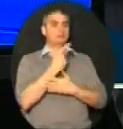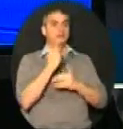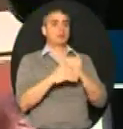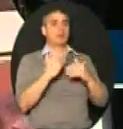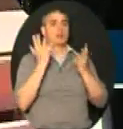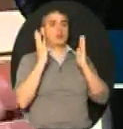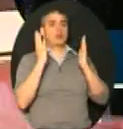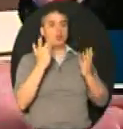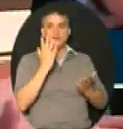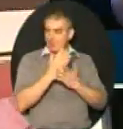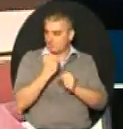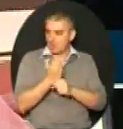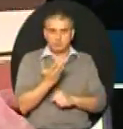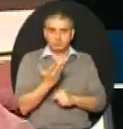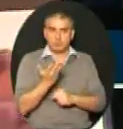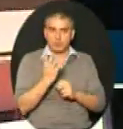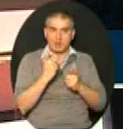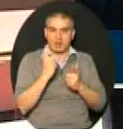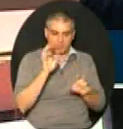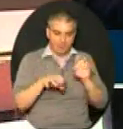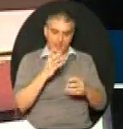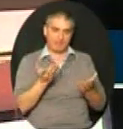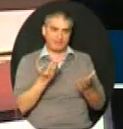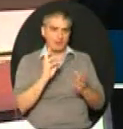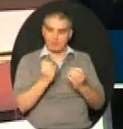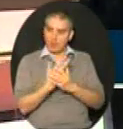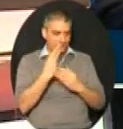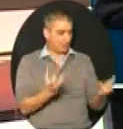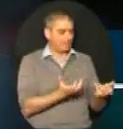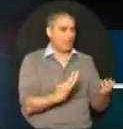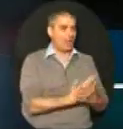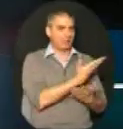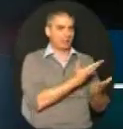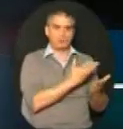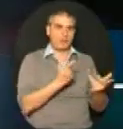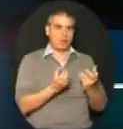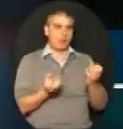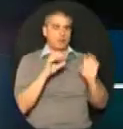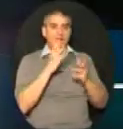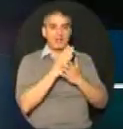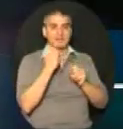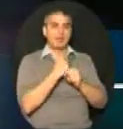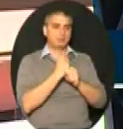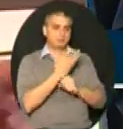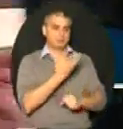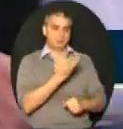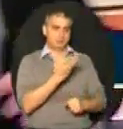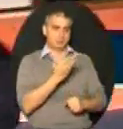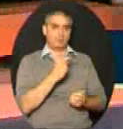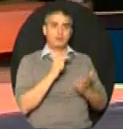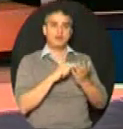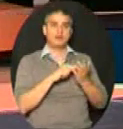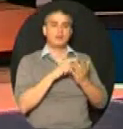אבל עשו את זה, למה לא מרכיבים? לא נותנים, אבל לא נותנים לתאגיד החדש כלים. למה לא מרכיבים? נכון, עשו את זה, אריה, נתנו, לא